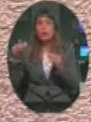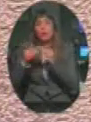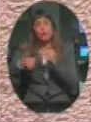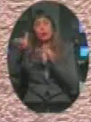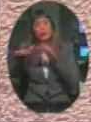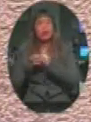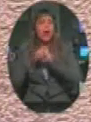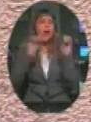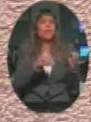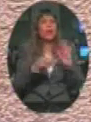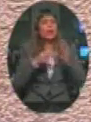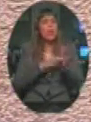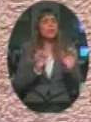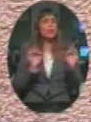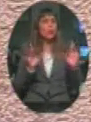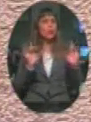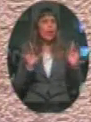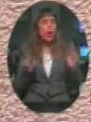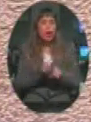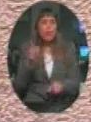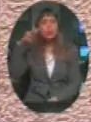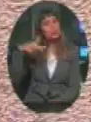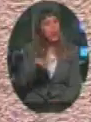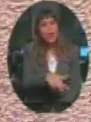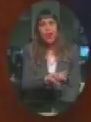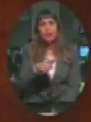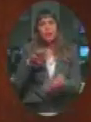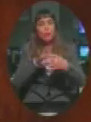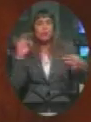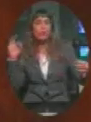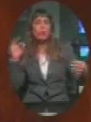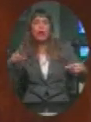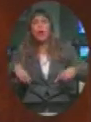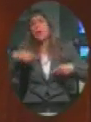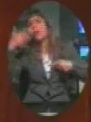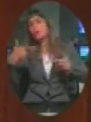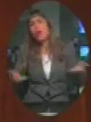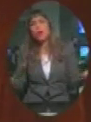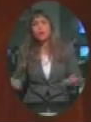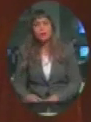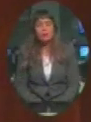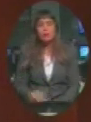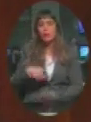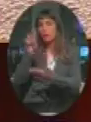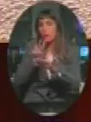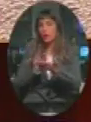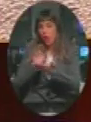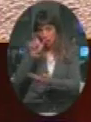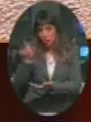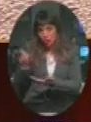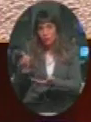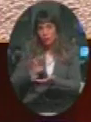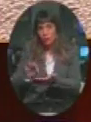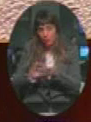כאילו עברת לצוללת. אתה מנותק ואין ממך עוד חיים. אני הכל מקריאה מאנשים שכתבו ברשת.